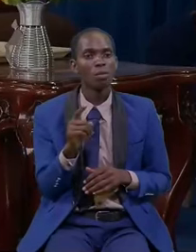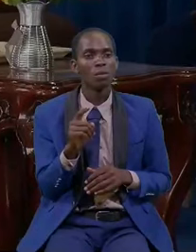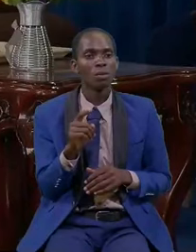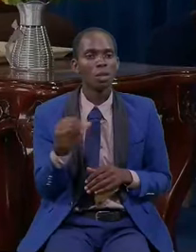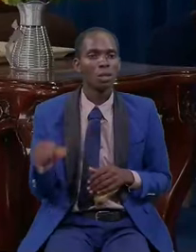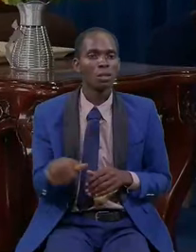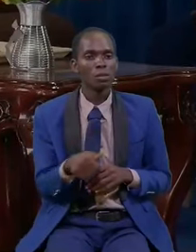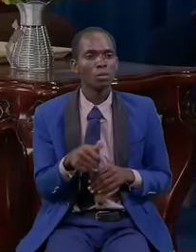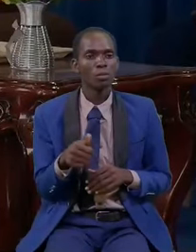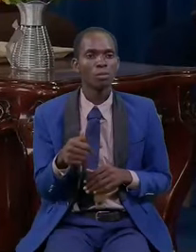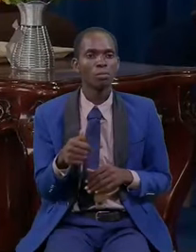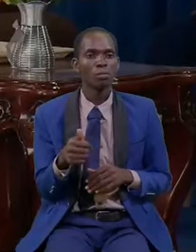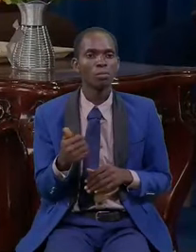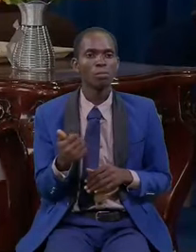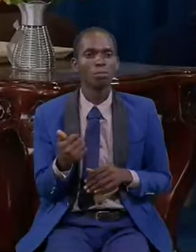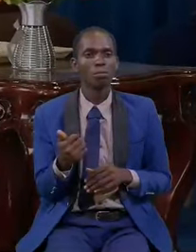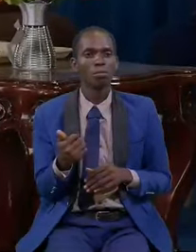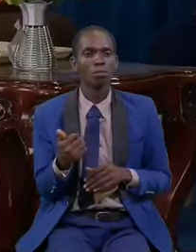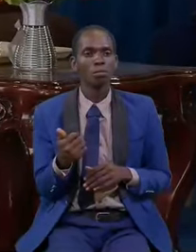personne ne peut poser